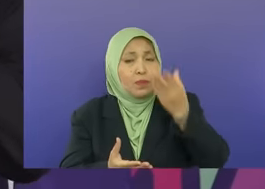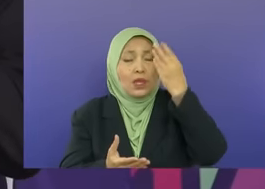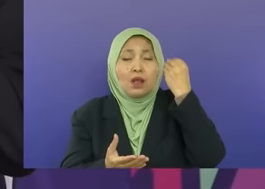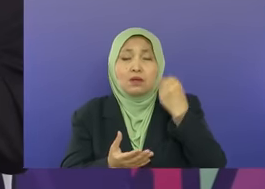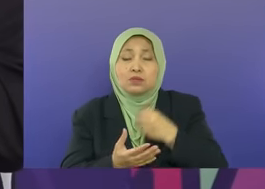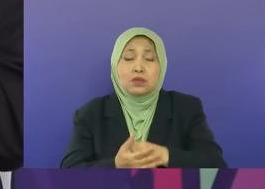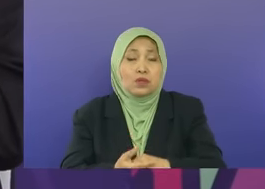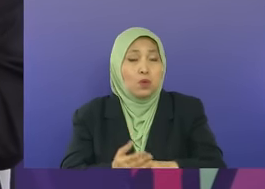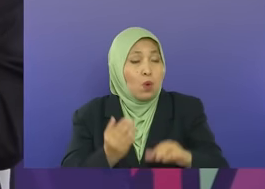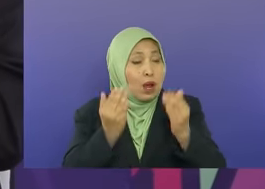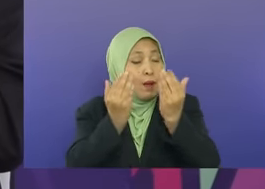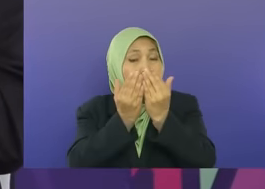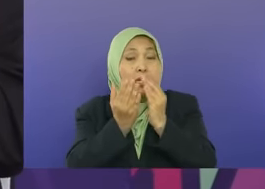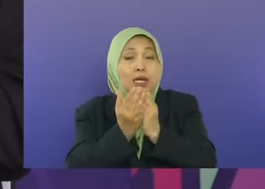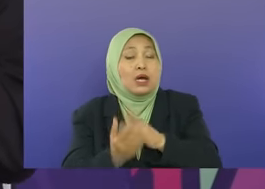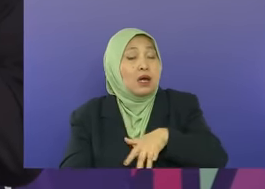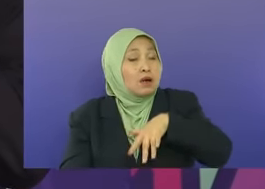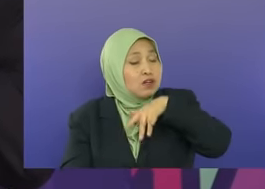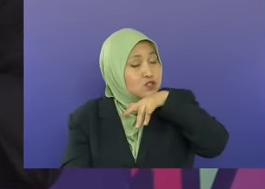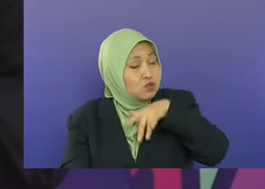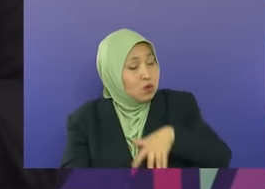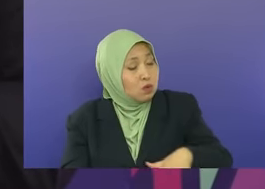Sallallahu Alaihi Wasallam